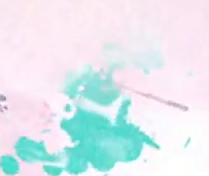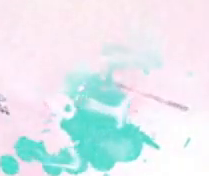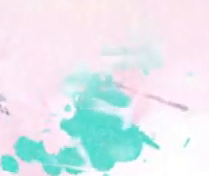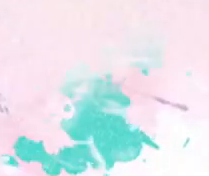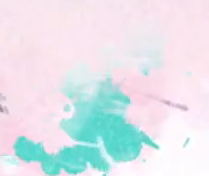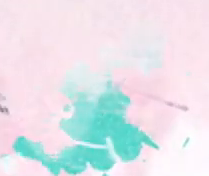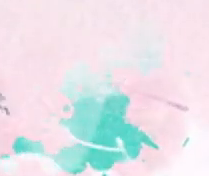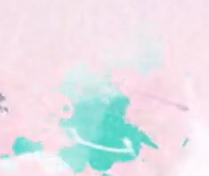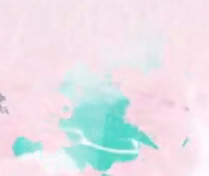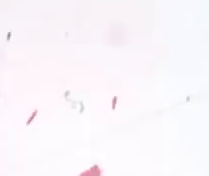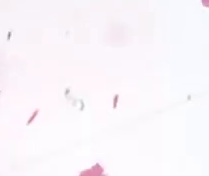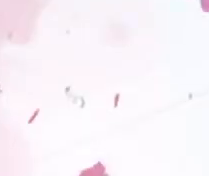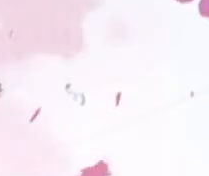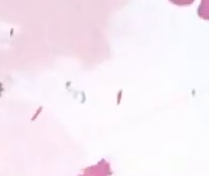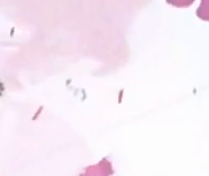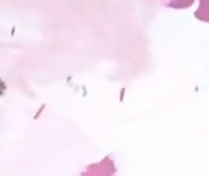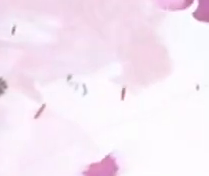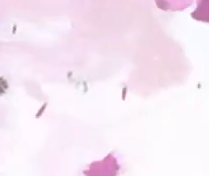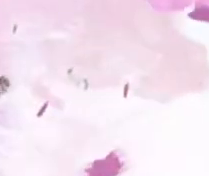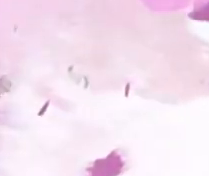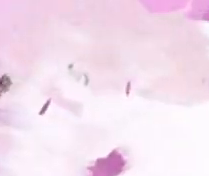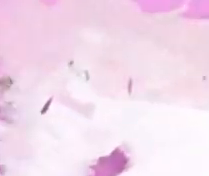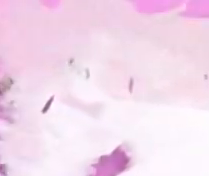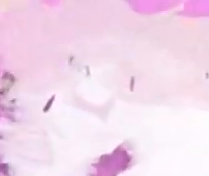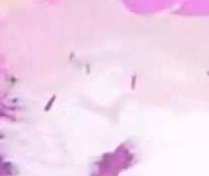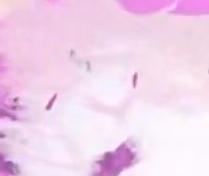Valley Kuala Kubu Baru.